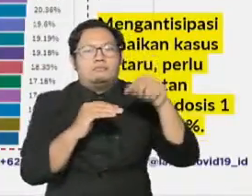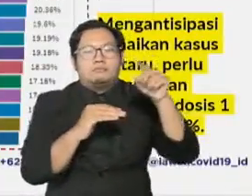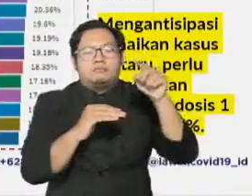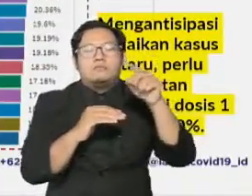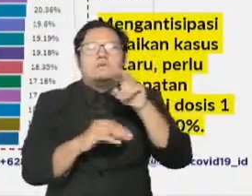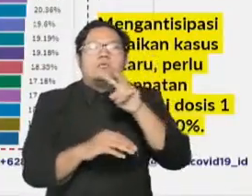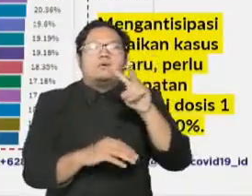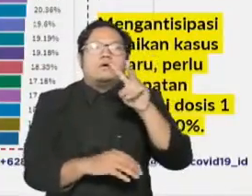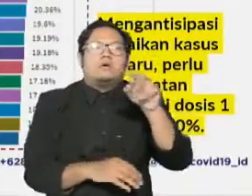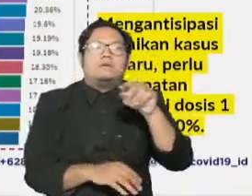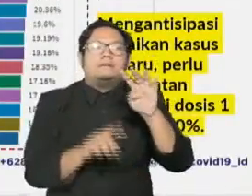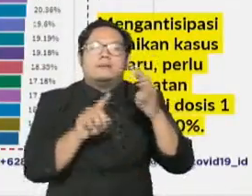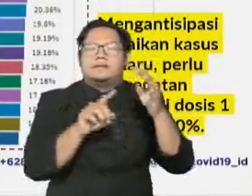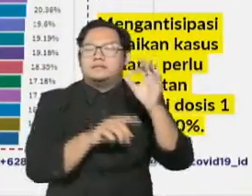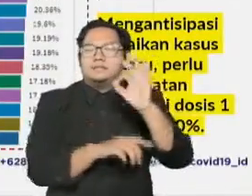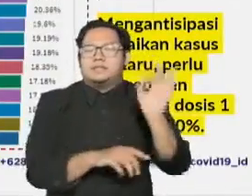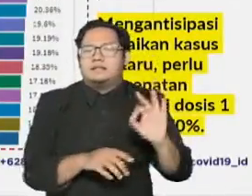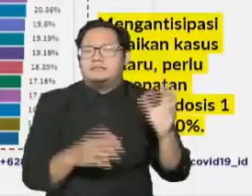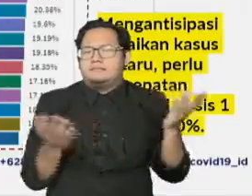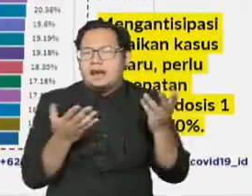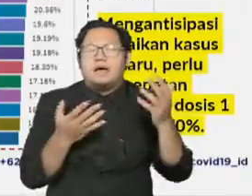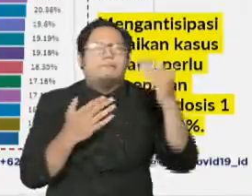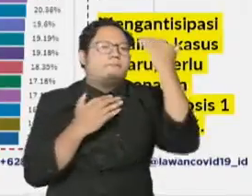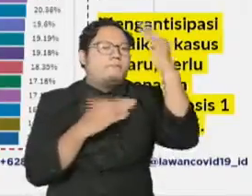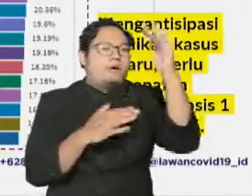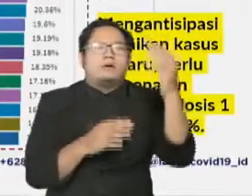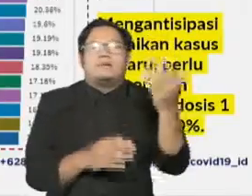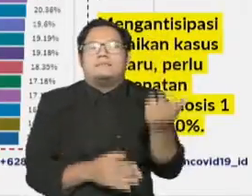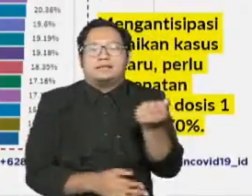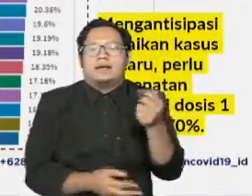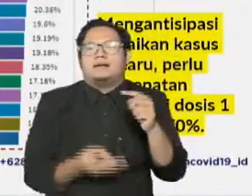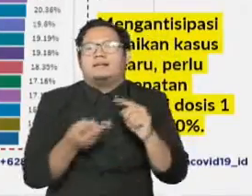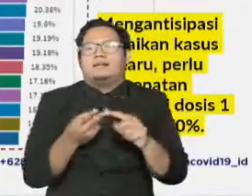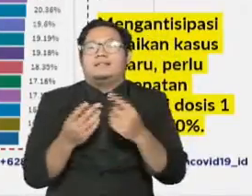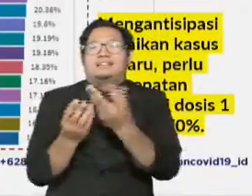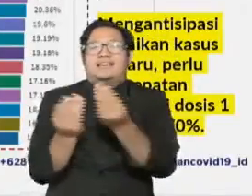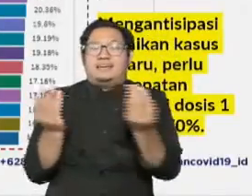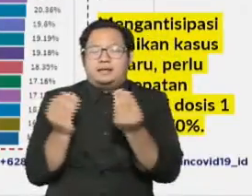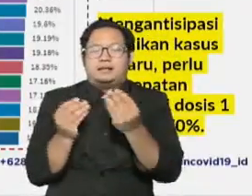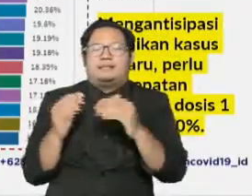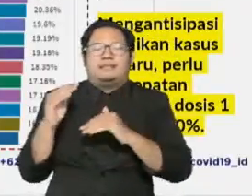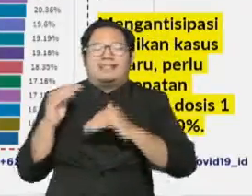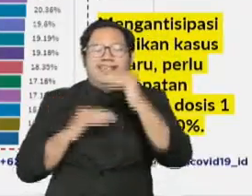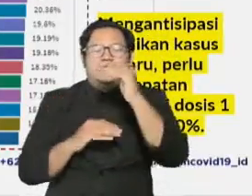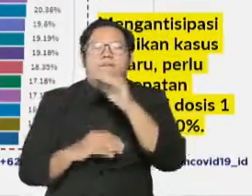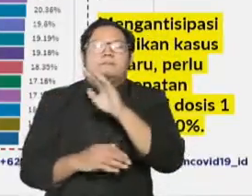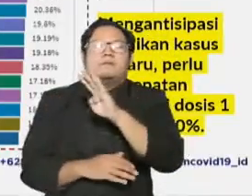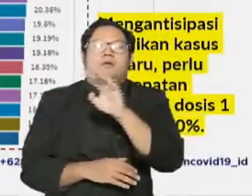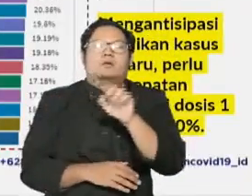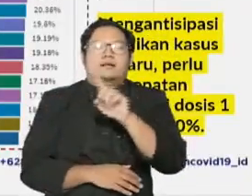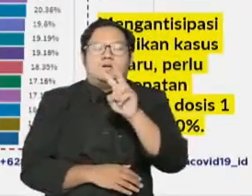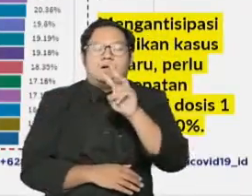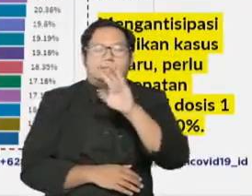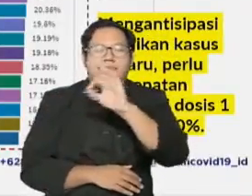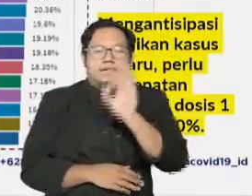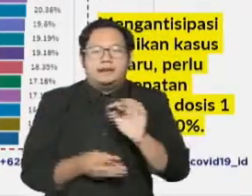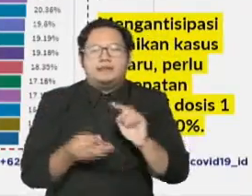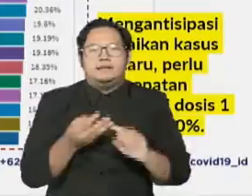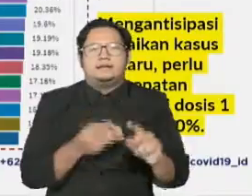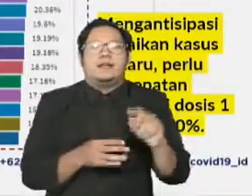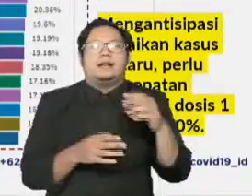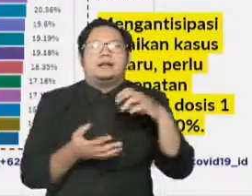22,4 belas persen di pusat belanja 5,4 3 paint dan 2,6 puluh delapan